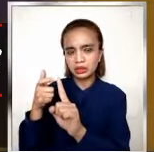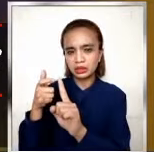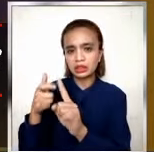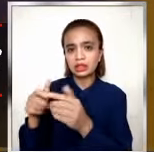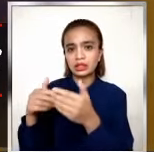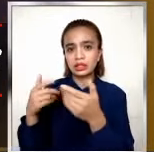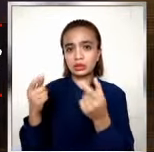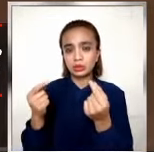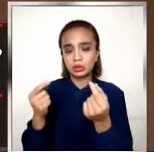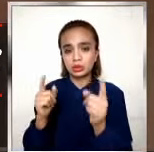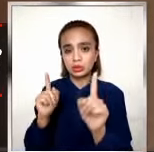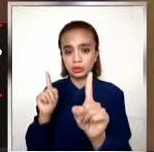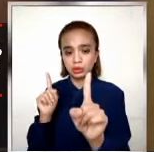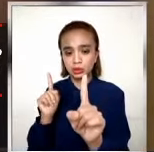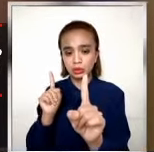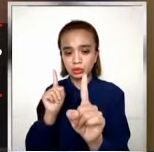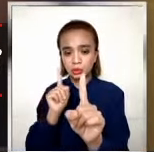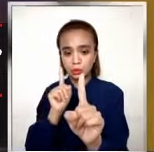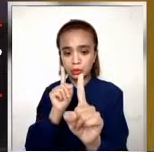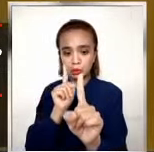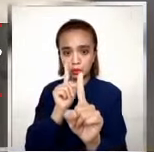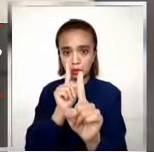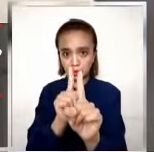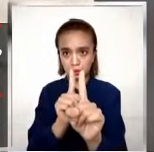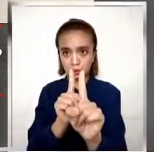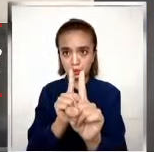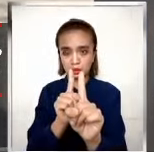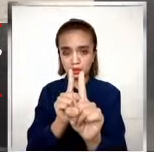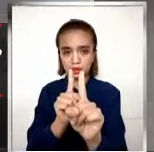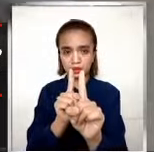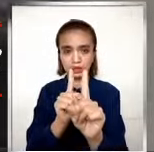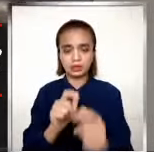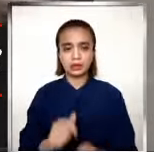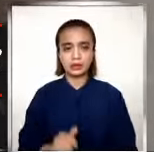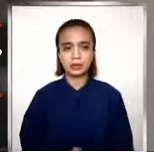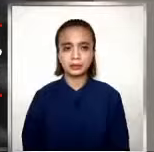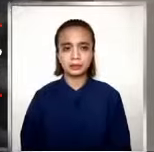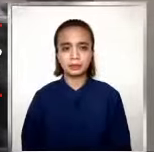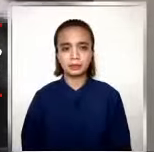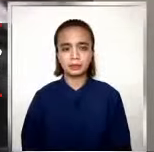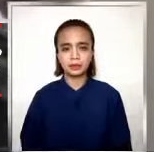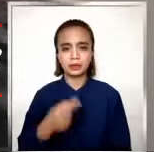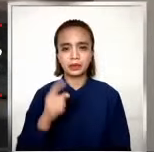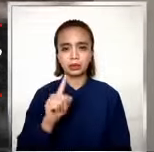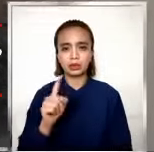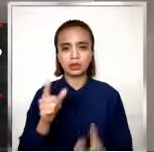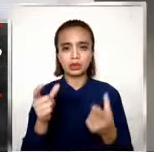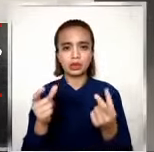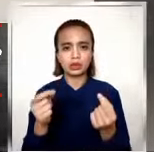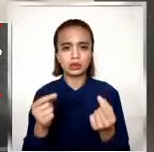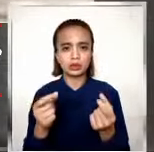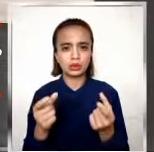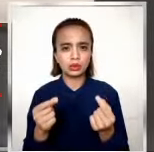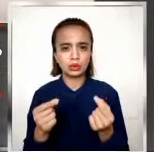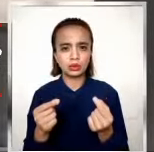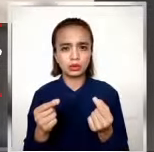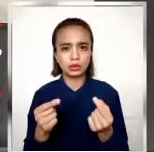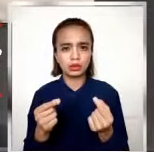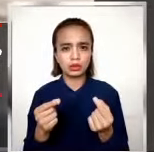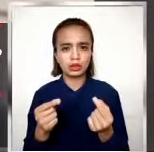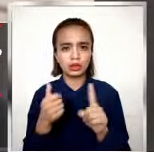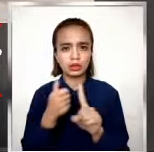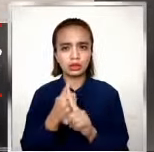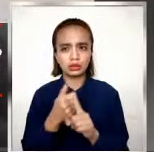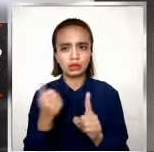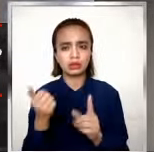Paglantaw sa mekaniko niya, mekaniko sa motor med. Paglantaw niya, pagkita niya sa 45, pagmoto, automatic, pinaganan niya rin me.